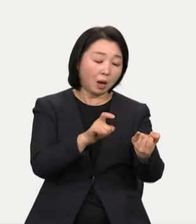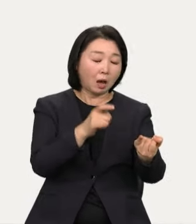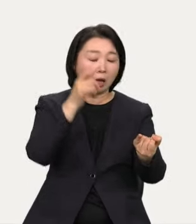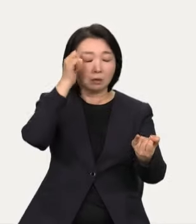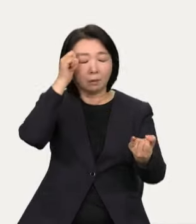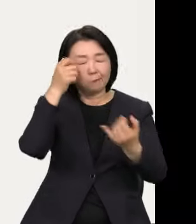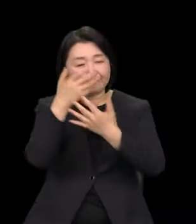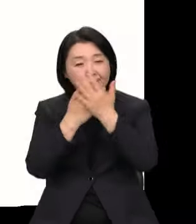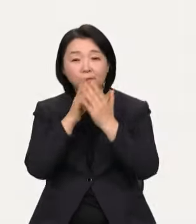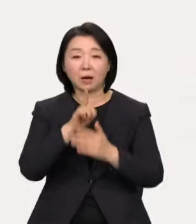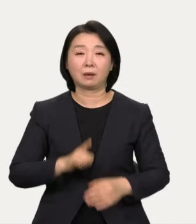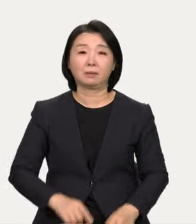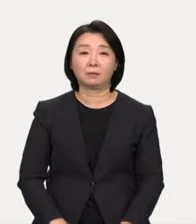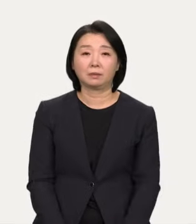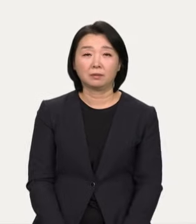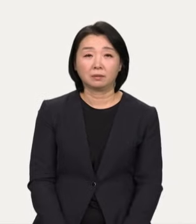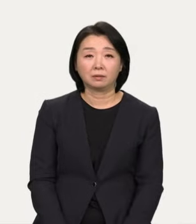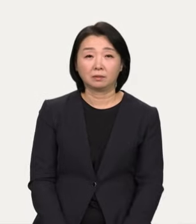진술